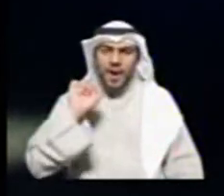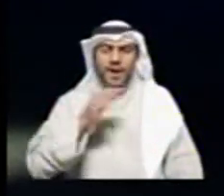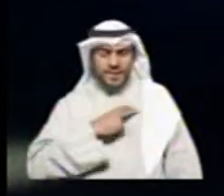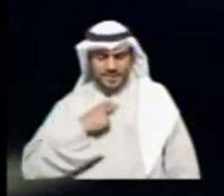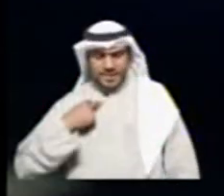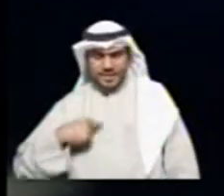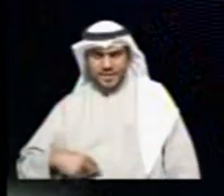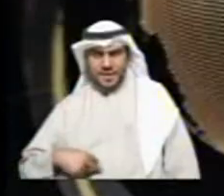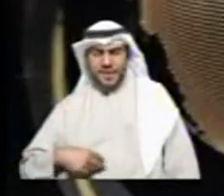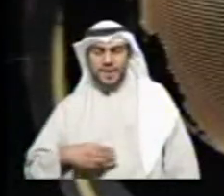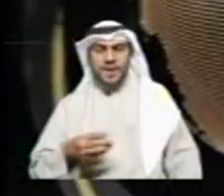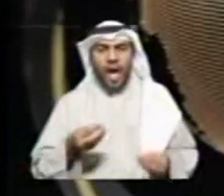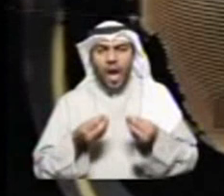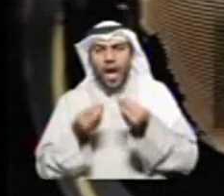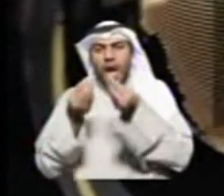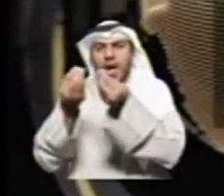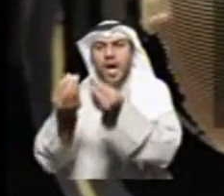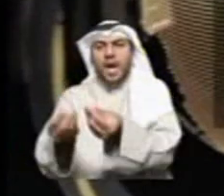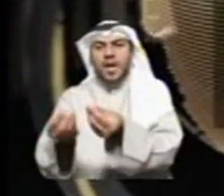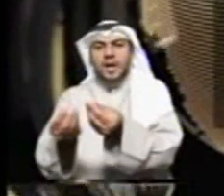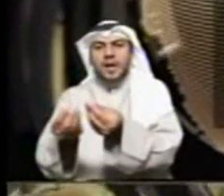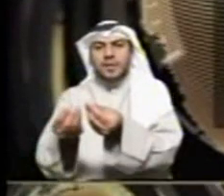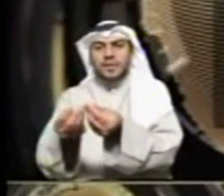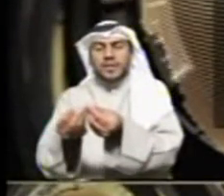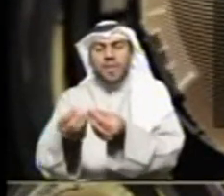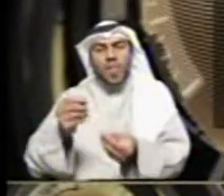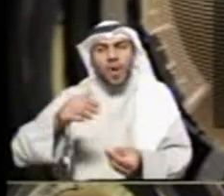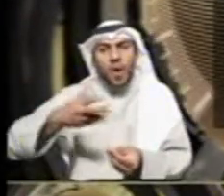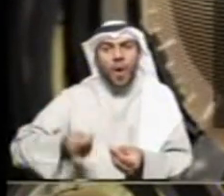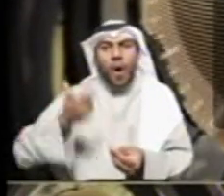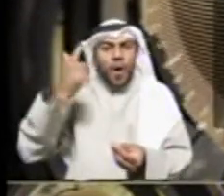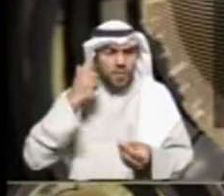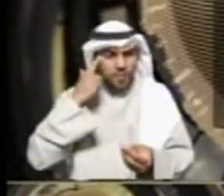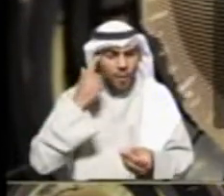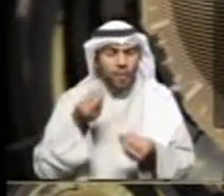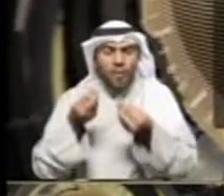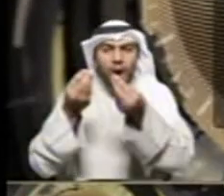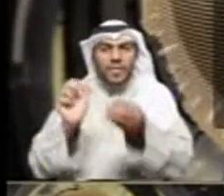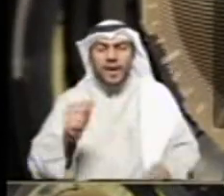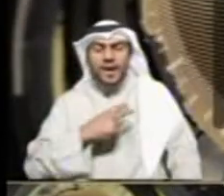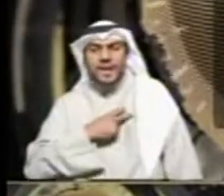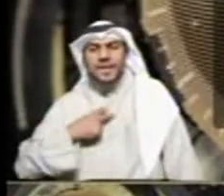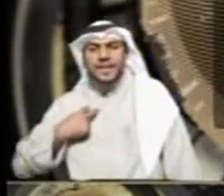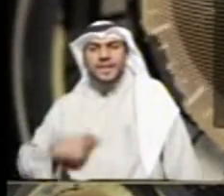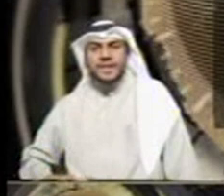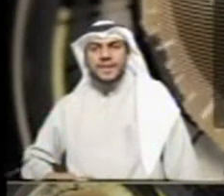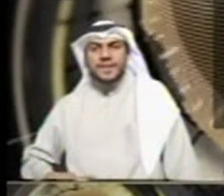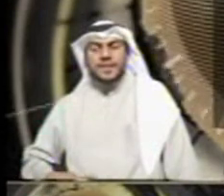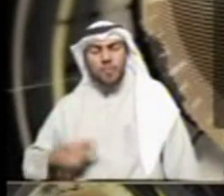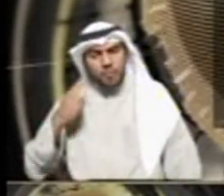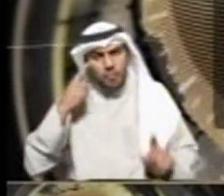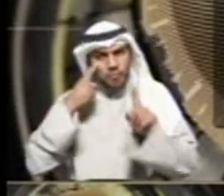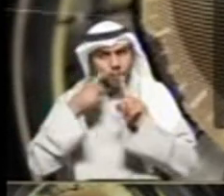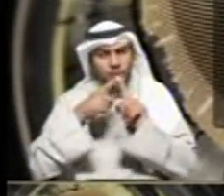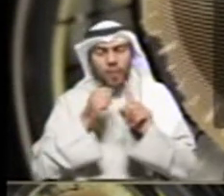الدفاع الشيخ ناصر صباح الأحمد الصباح قطعة أثرية نادرة صينية إلى متحف بولي الدولي من